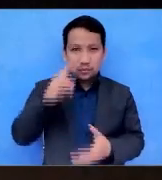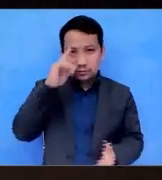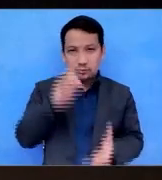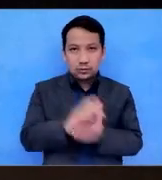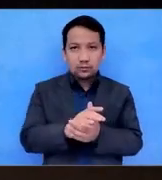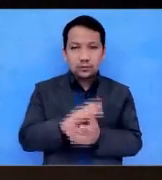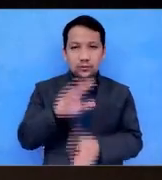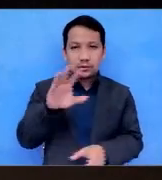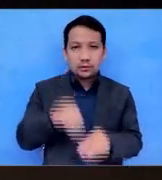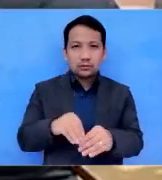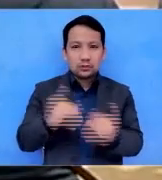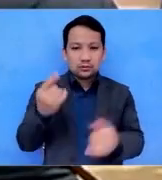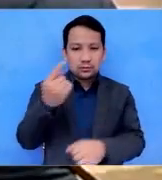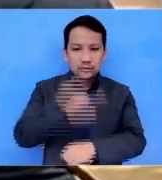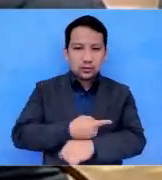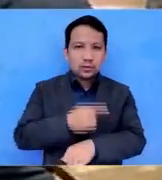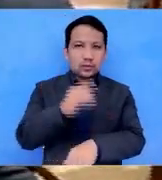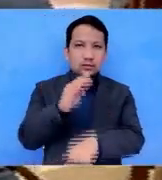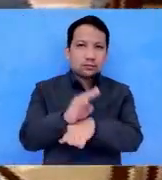ito sa araw ng Baclaran.